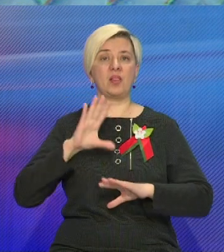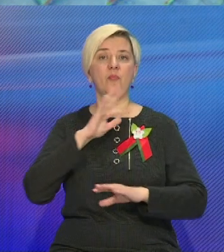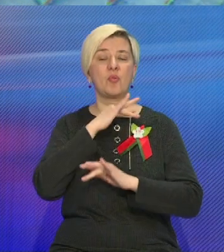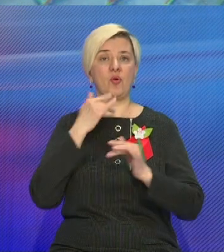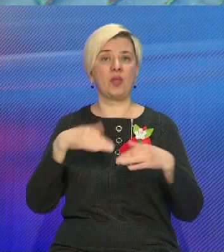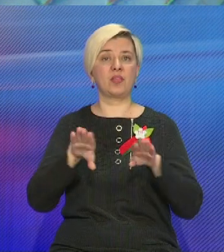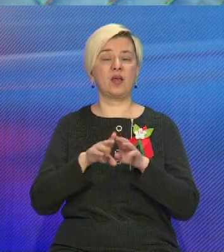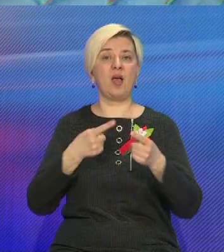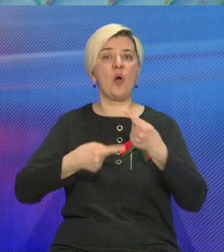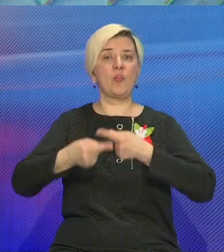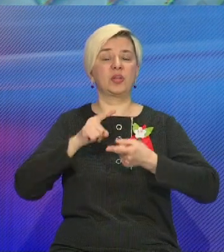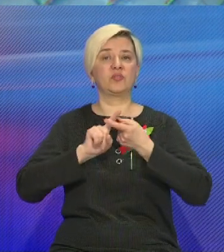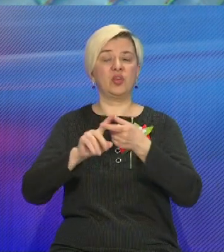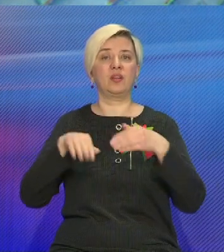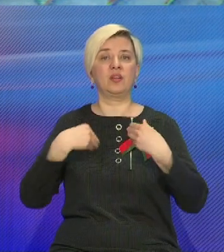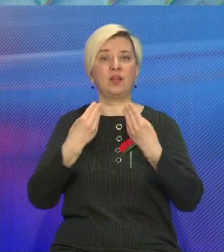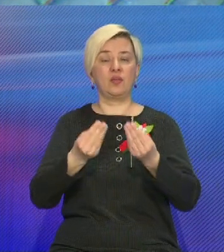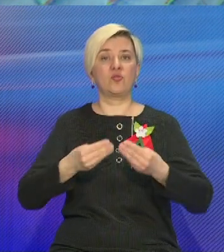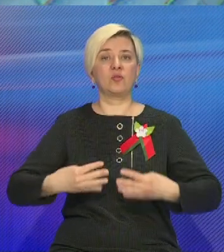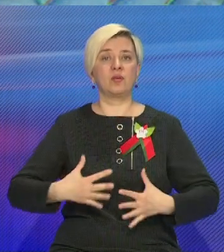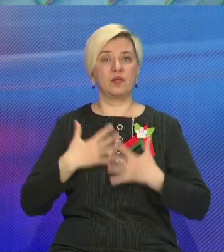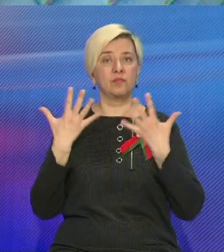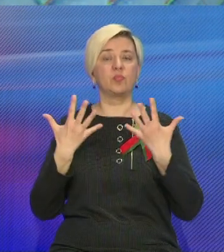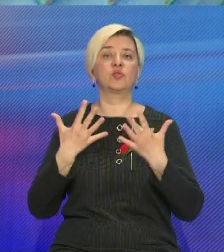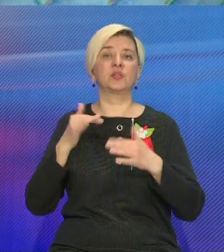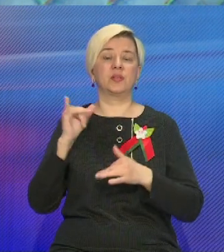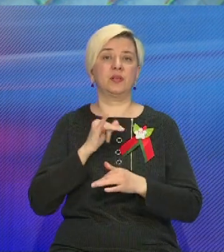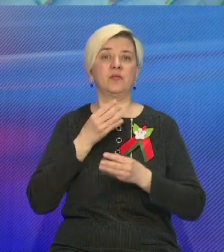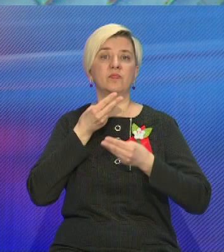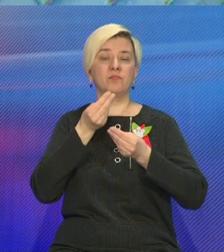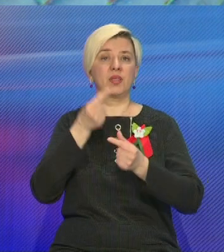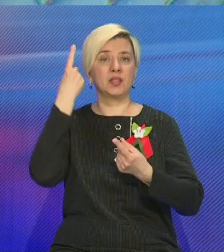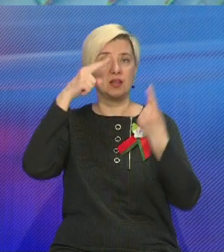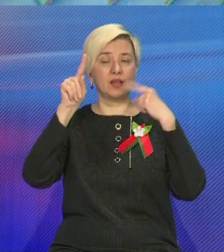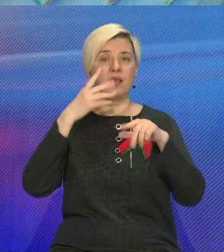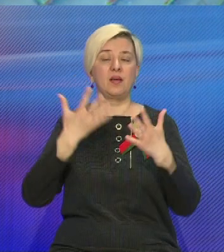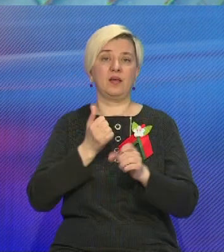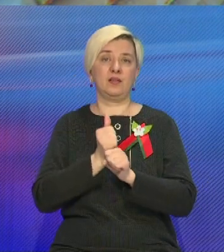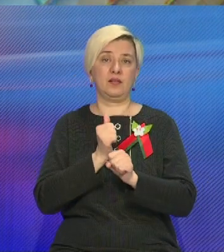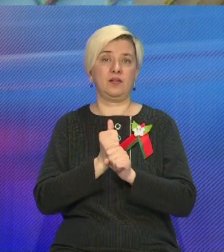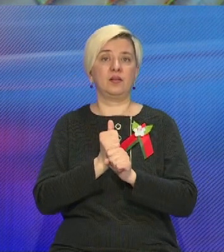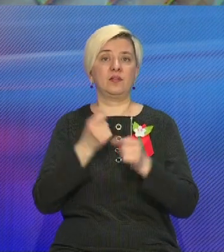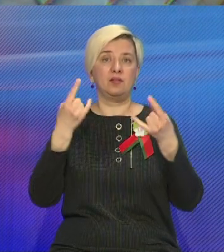дае новы імпульс, натхняе на свежыя ідэі, якія робяць адмысловымі будні радыётэлебачання.